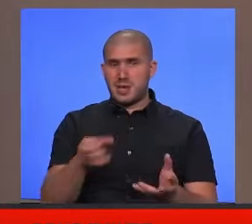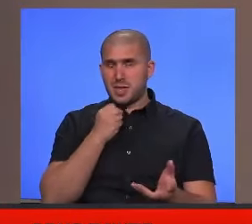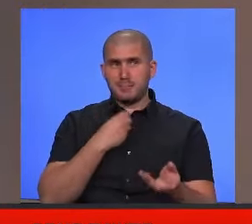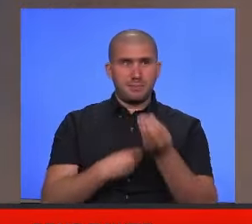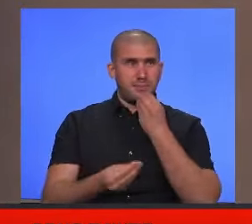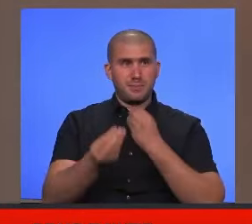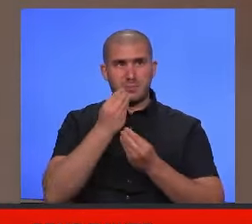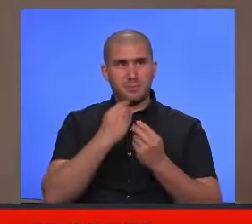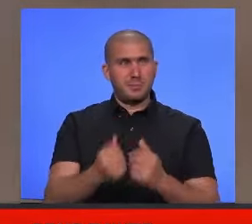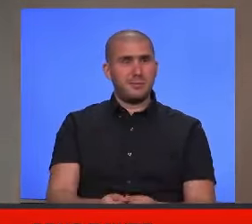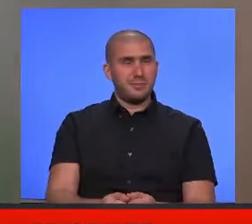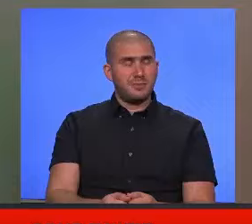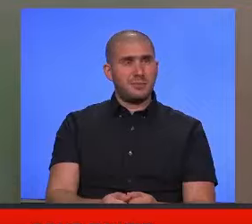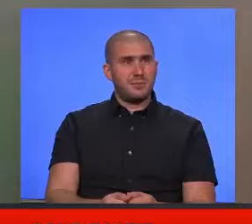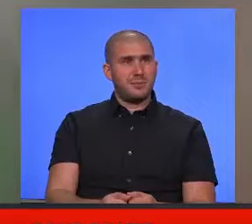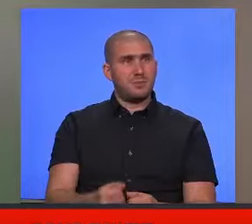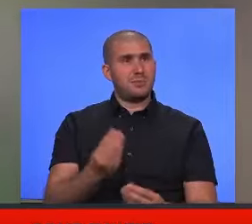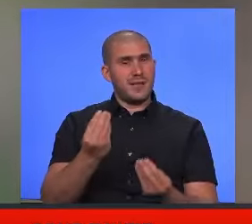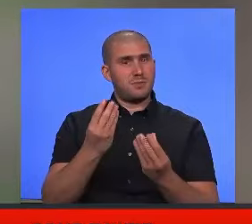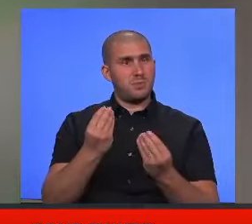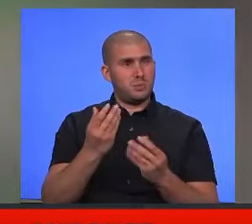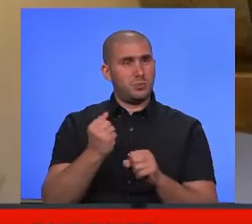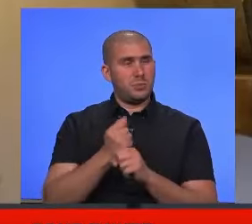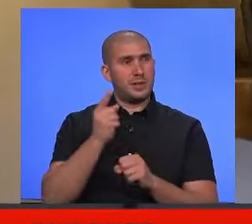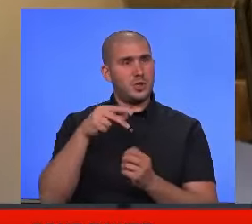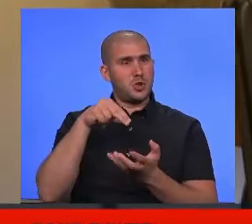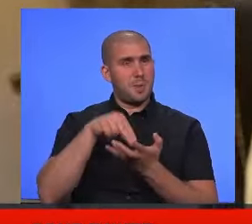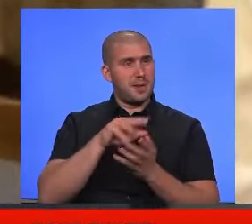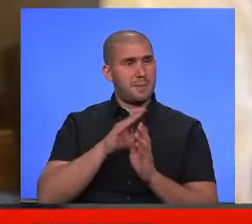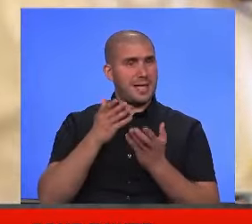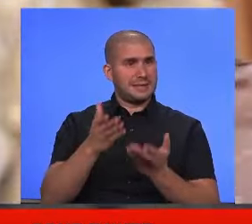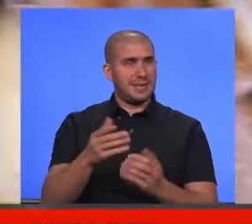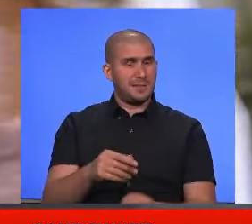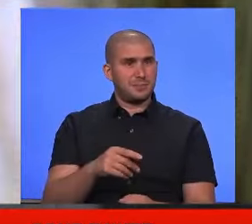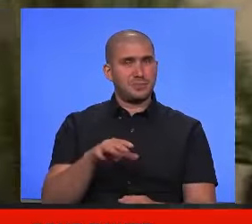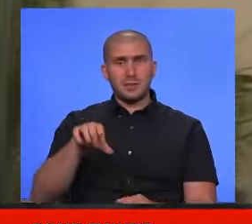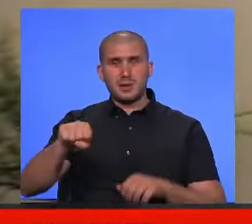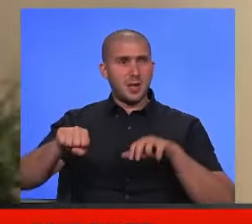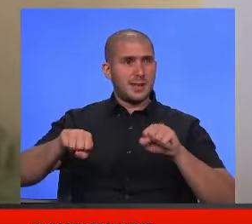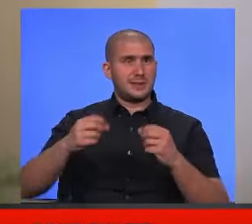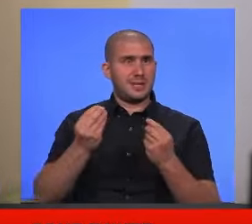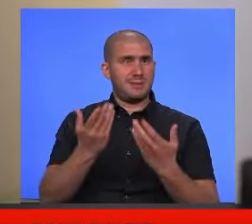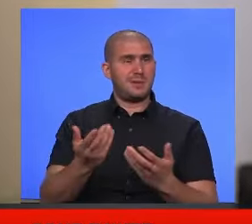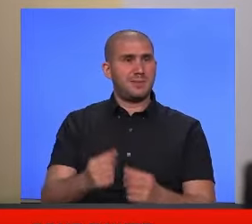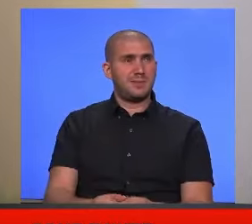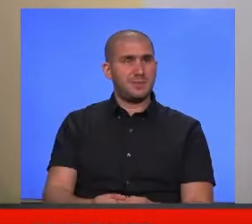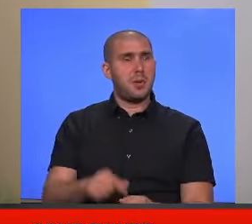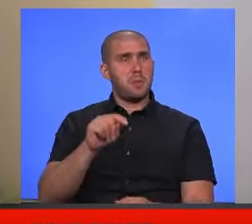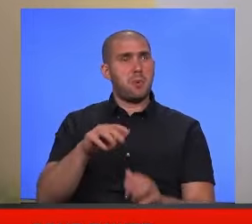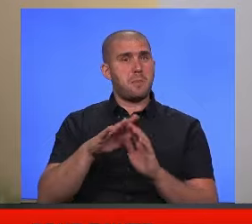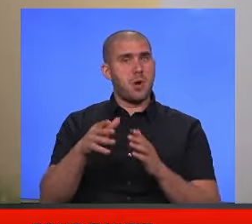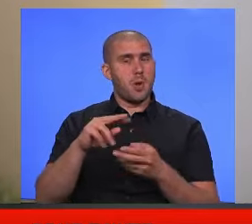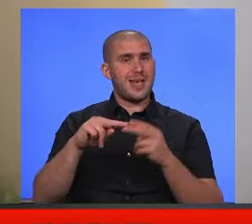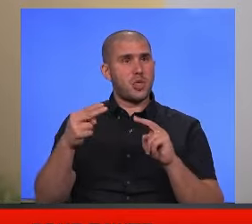מכניסה לפה. מוצקים. מוצקים. היא נעמדת בעזרה, נחזת על דברים. כאן, במכון הגנומי